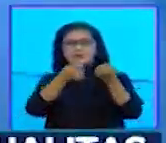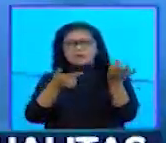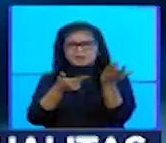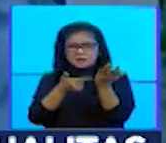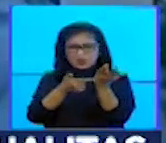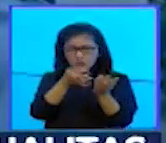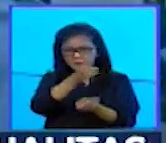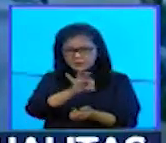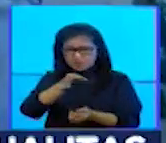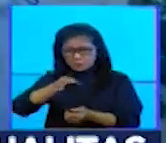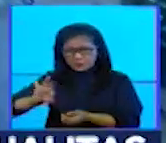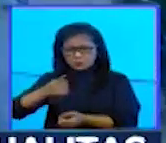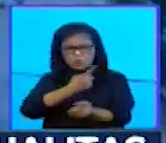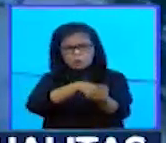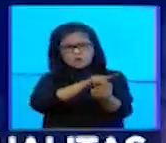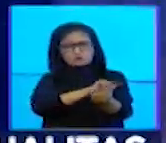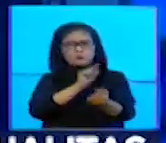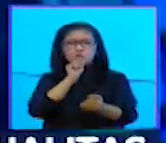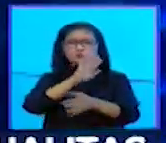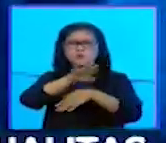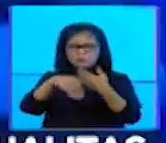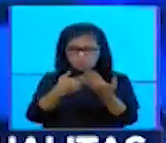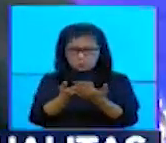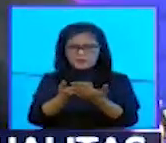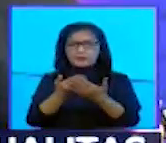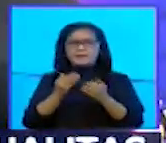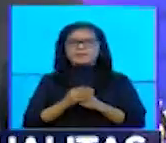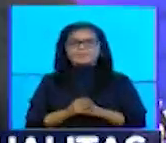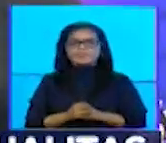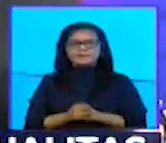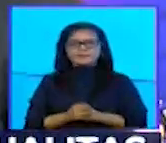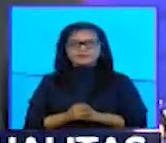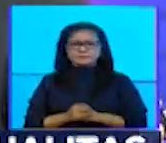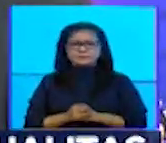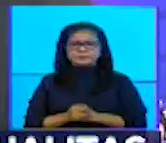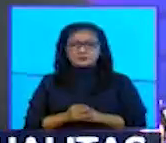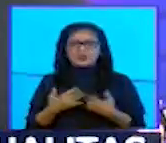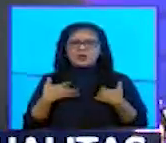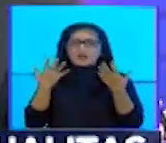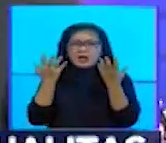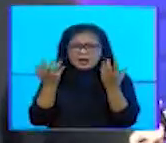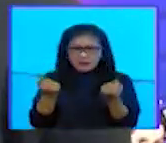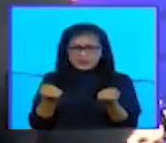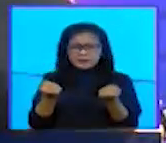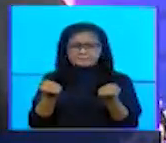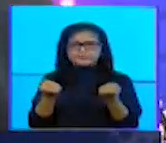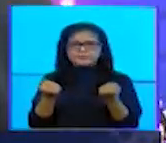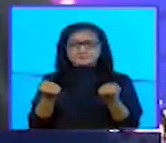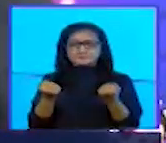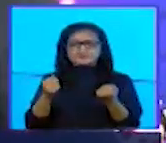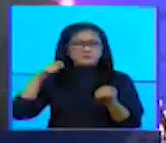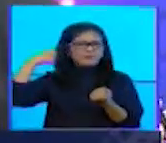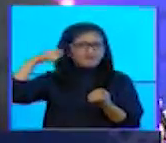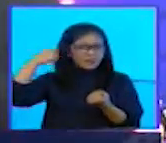dan berkualitas kepada pemirsa dimanapun Anda berada. Semoga tontonnya tayangan ini ya bisa ditonton